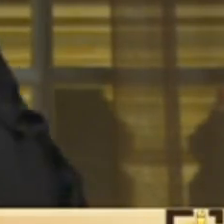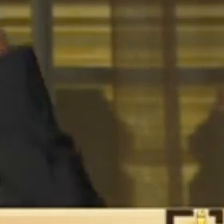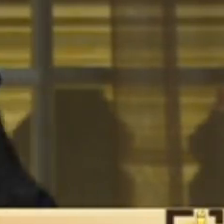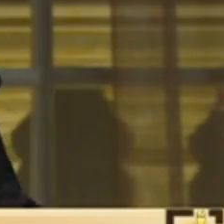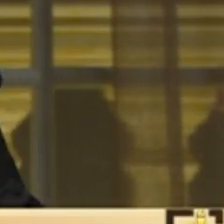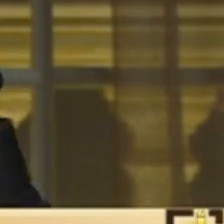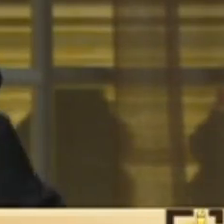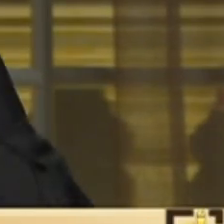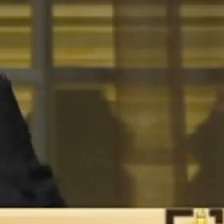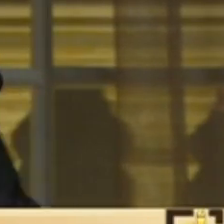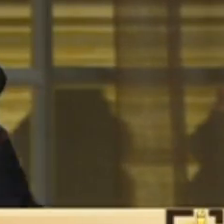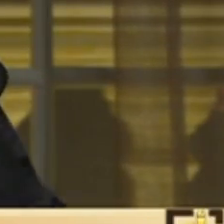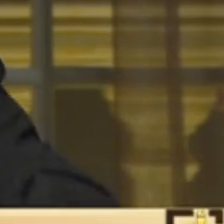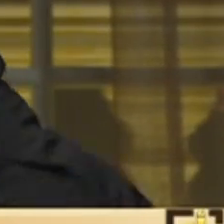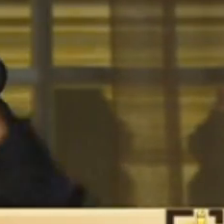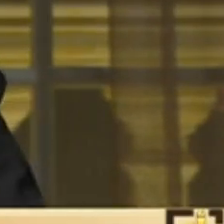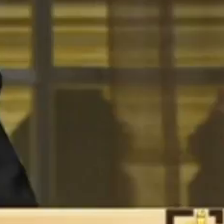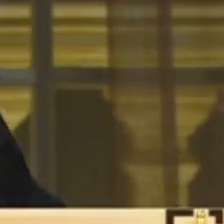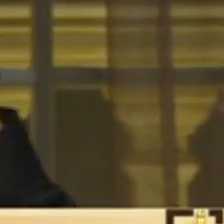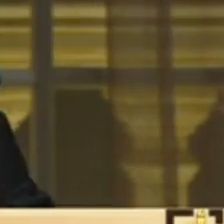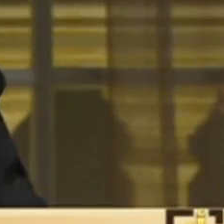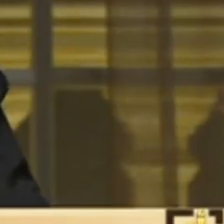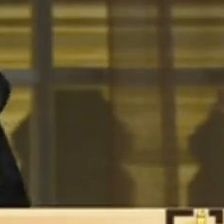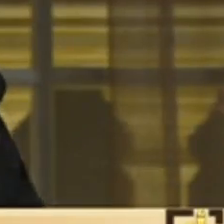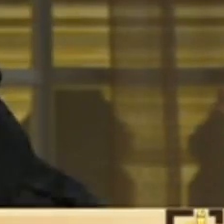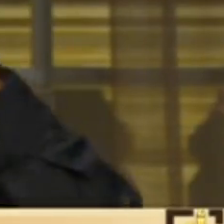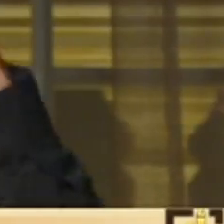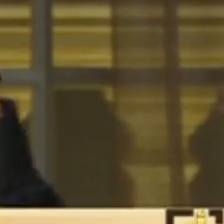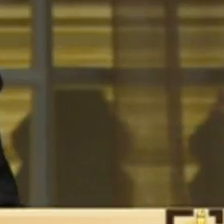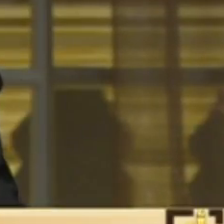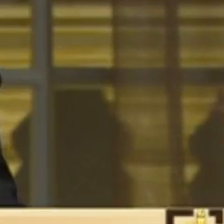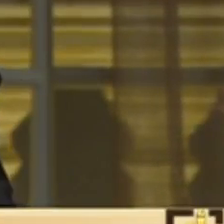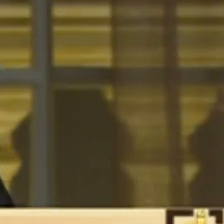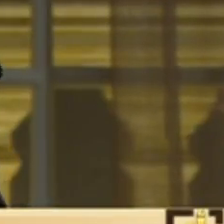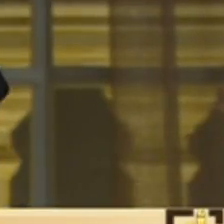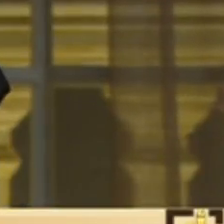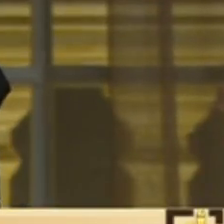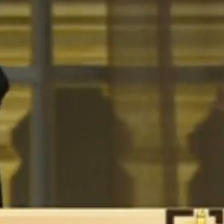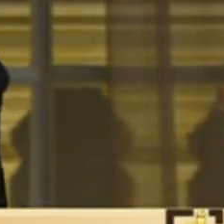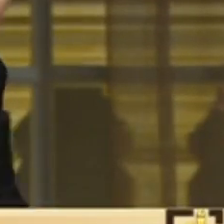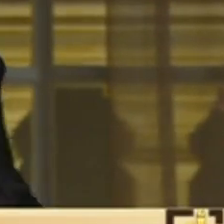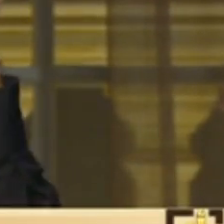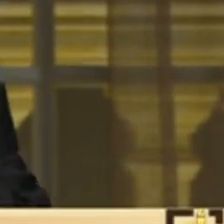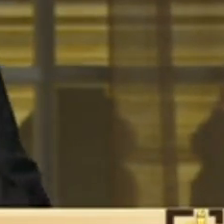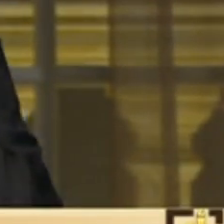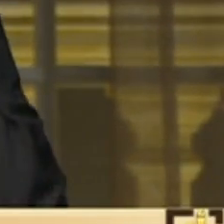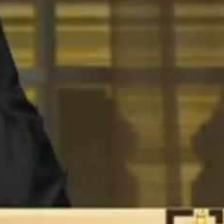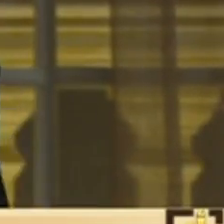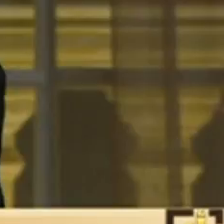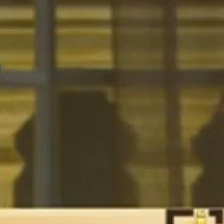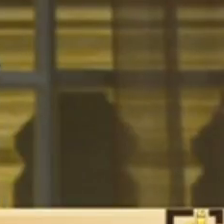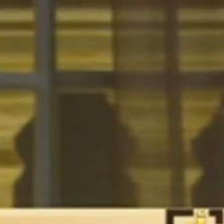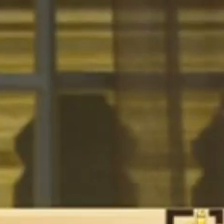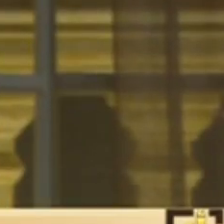3 شهور تدريب وبقيت الحمد لله اعرف ان انا اعمل حاجات كتيره. بس هما مش عايزيني عشان انا